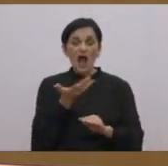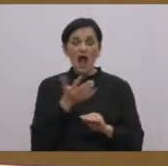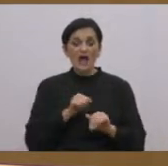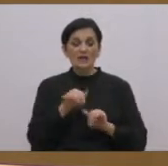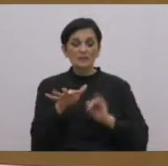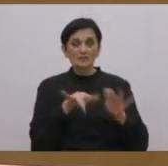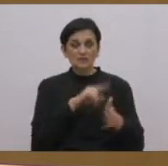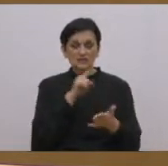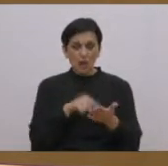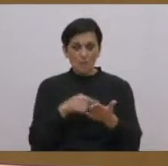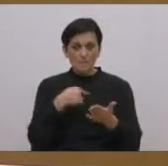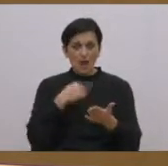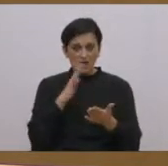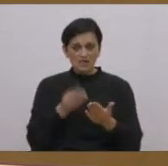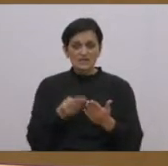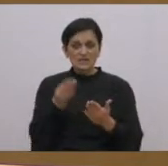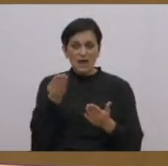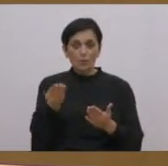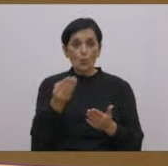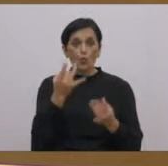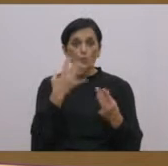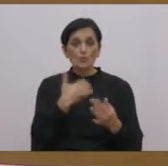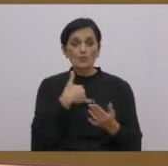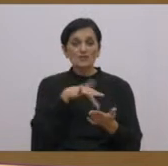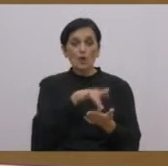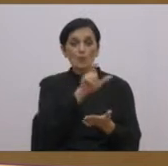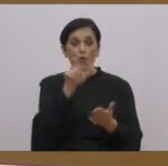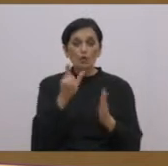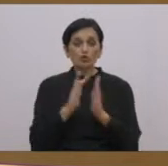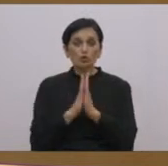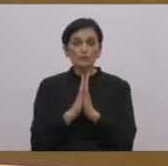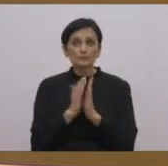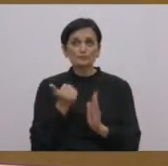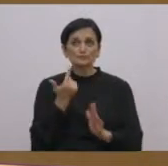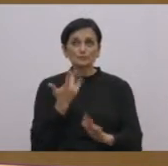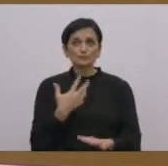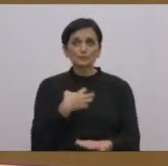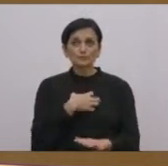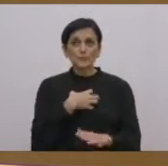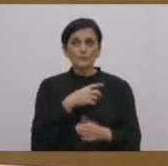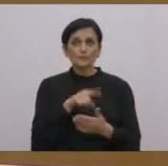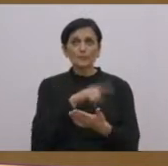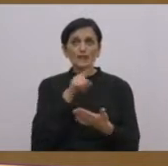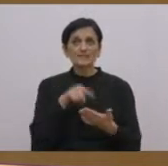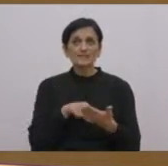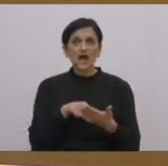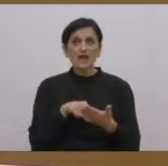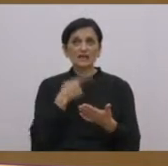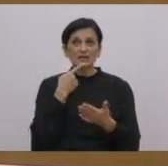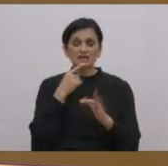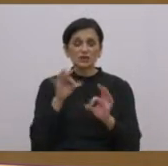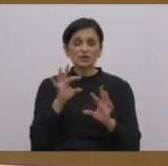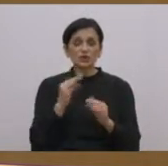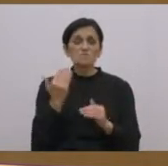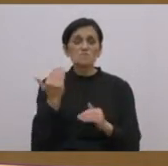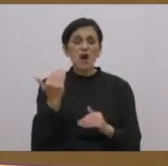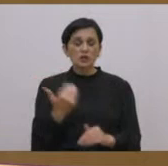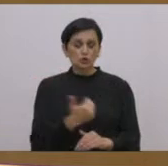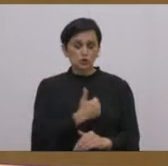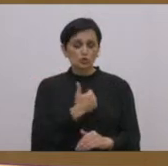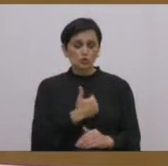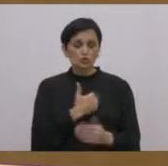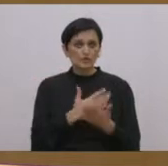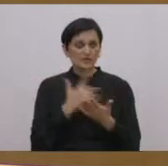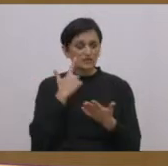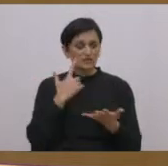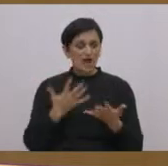საკითხსაც და მე ამას წარმოგიდგეთ, უბრალოდ მინდა რომ მოსახლეობის თხოვნით რამდენიმე მნიშვნელოვანი საკითხი დავაყენო. ეს მათი სურვილია თავისთავად, ცხადი